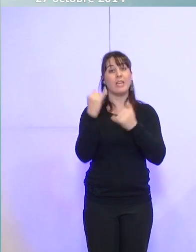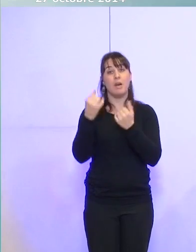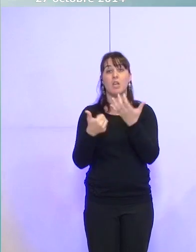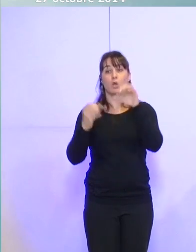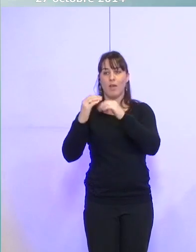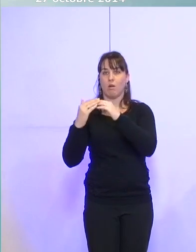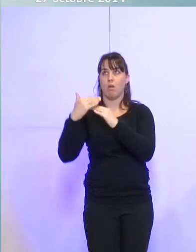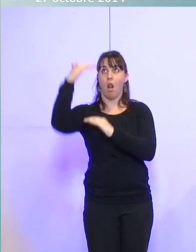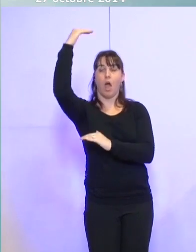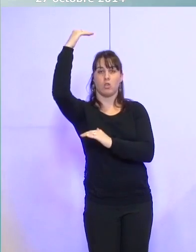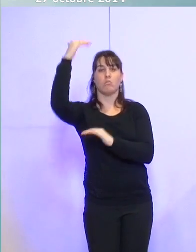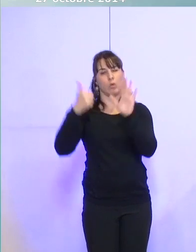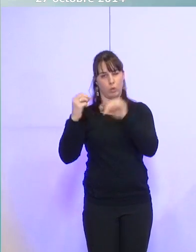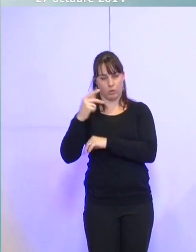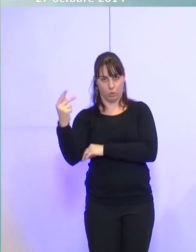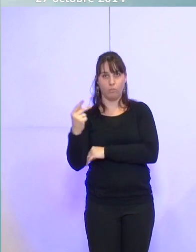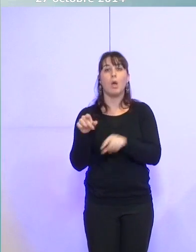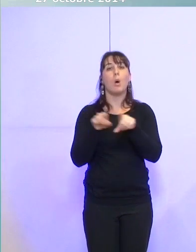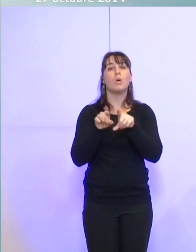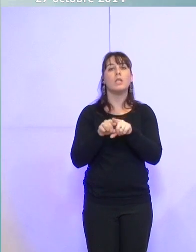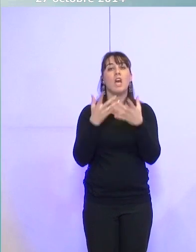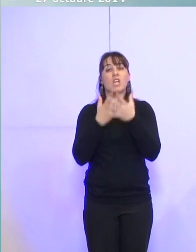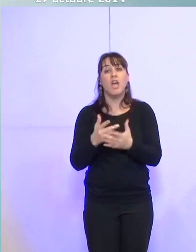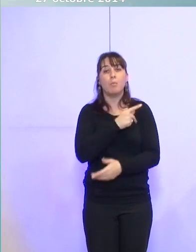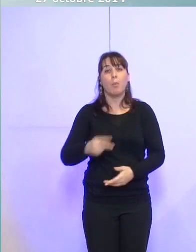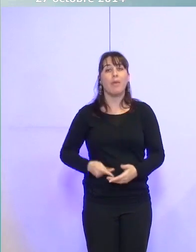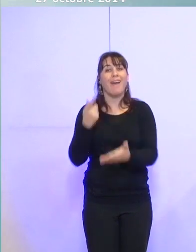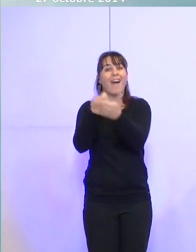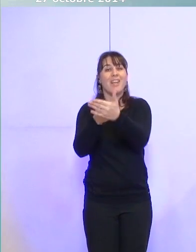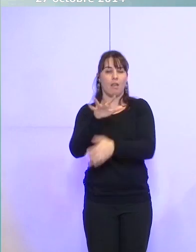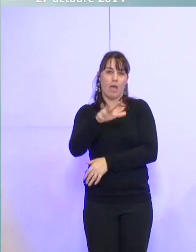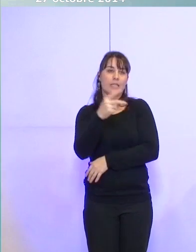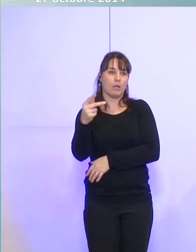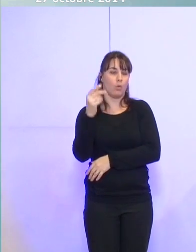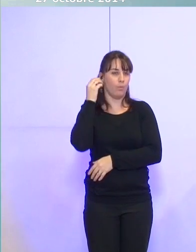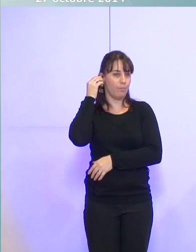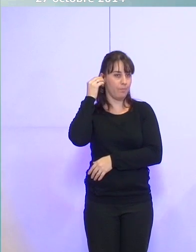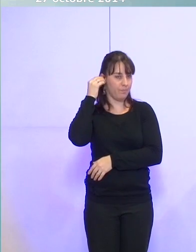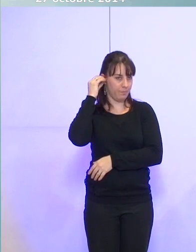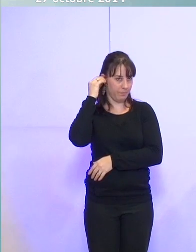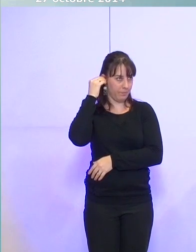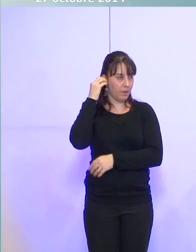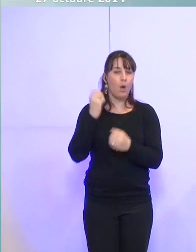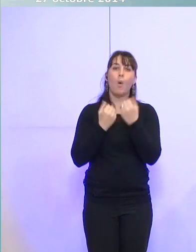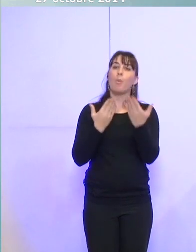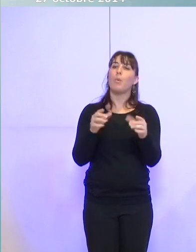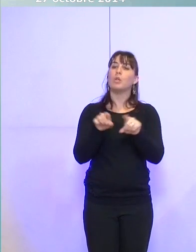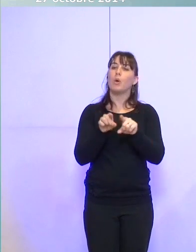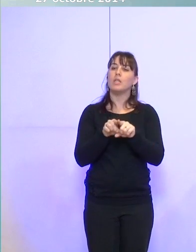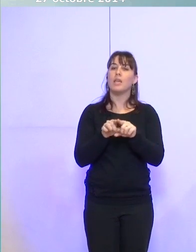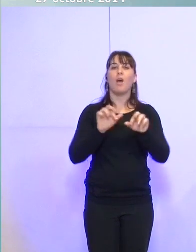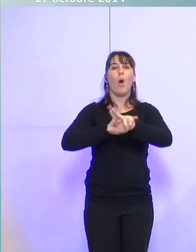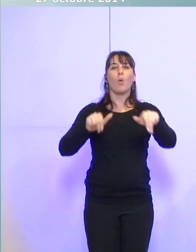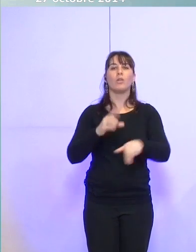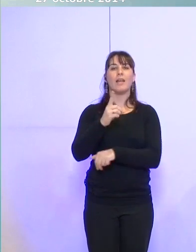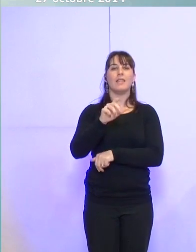grande hauteur, et 5 € pour les charges des propriétaires de box. il vous est également proposé de passer un avenant au